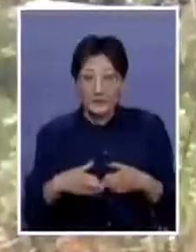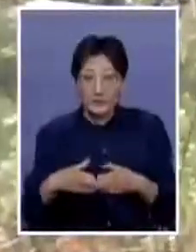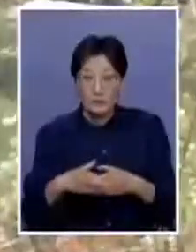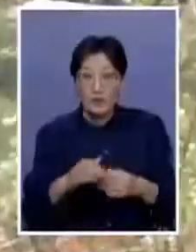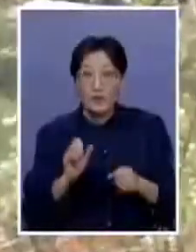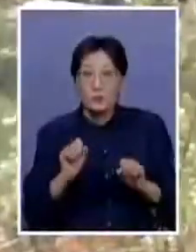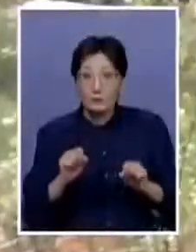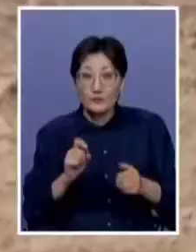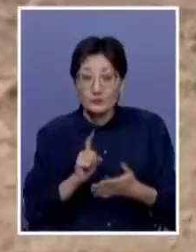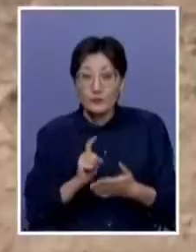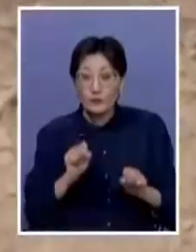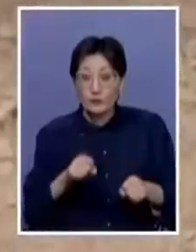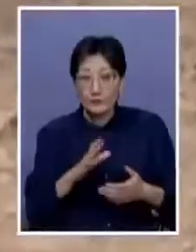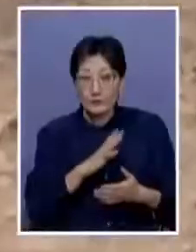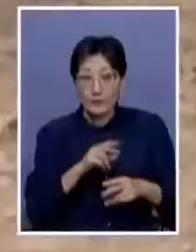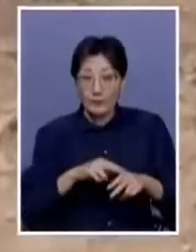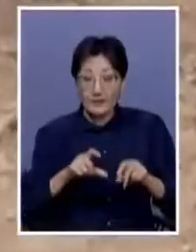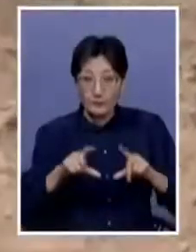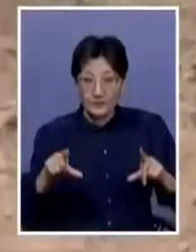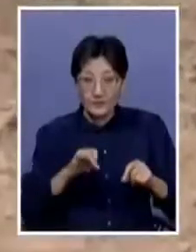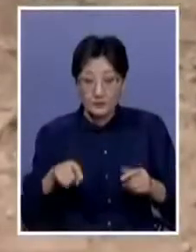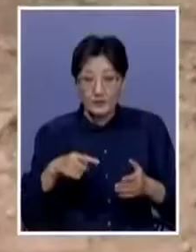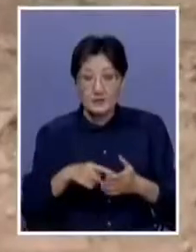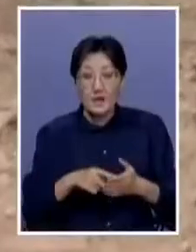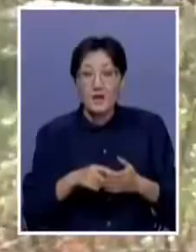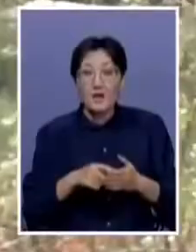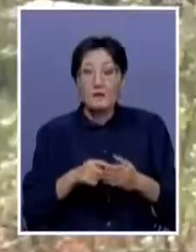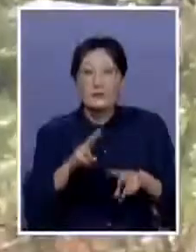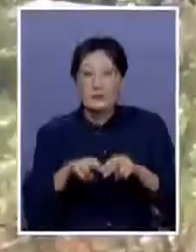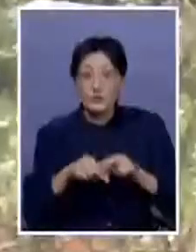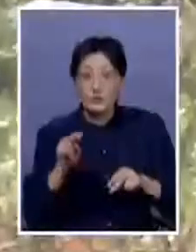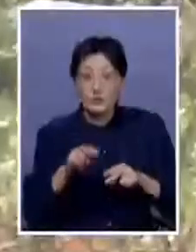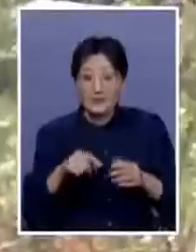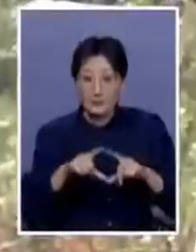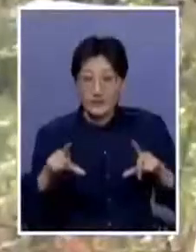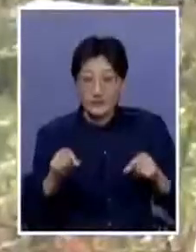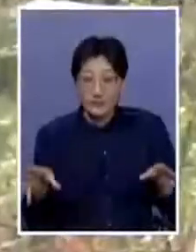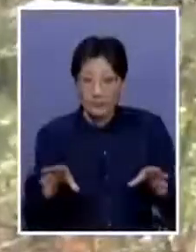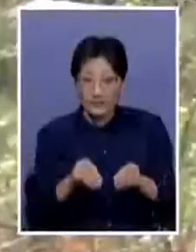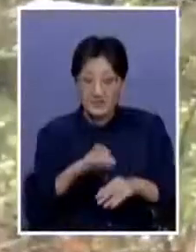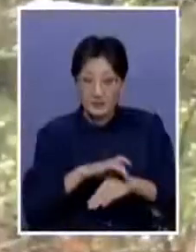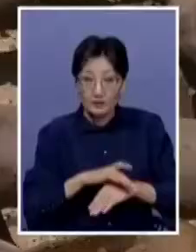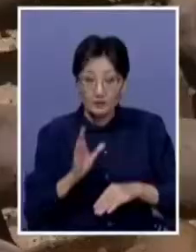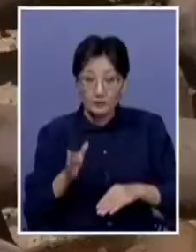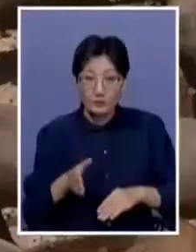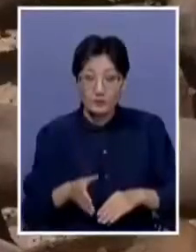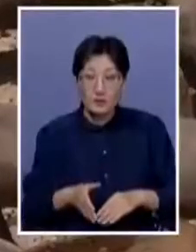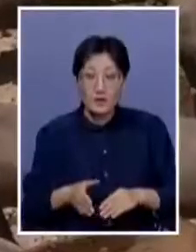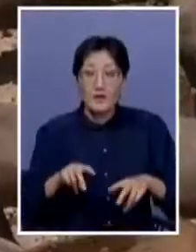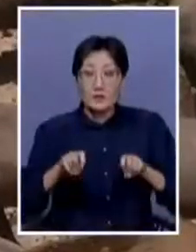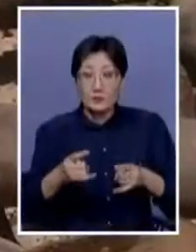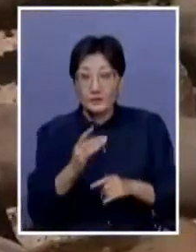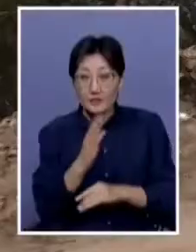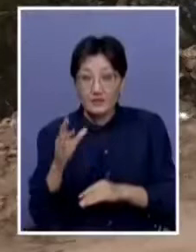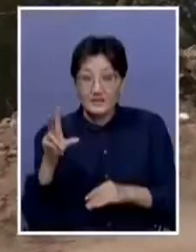компания болуы мүмкін. Оны полиция басқармасымен және қалалық сәулет және қала құрылысы басқармасы бірлесіп анықтайтын боламыз. Кесілген